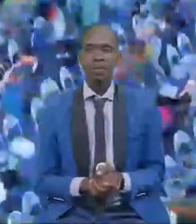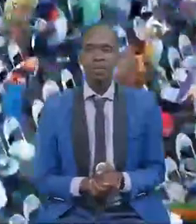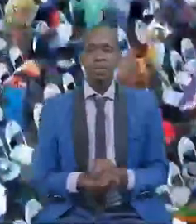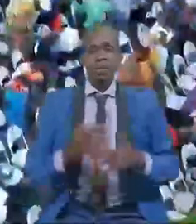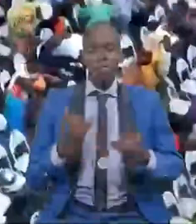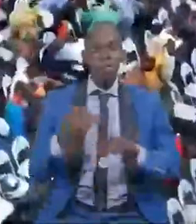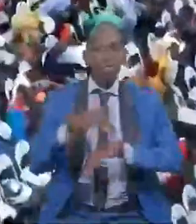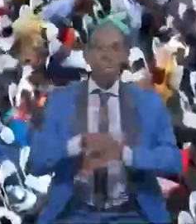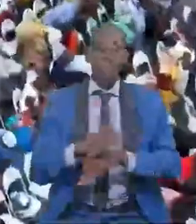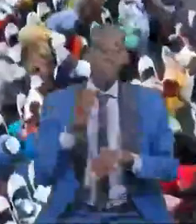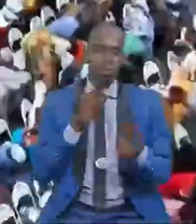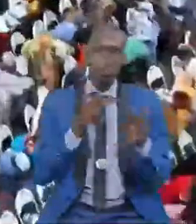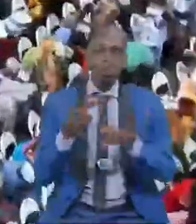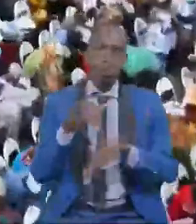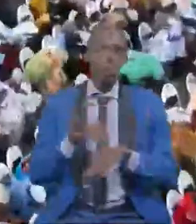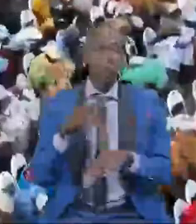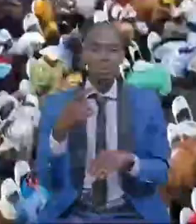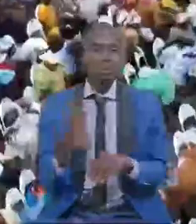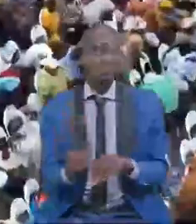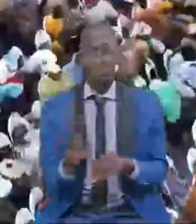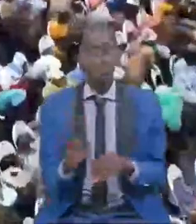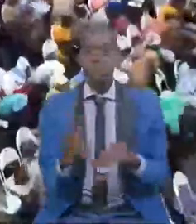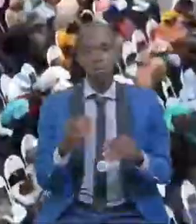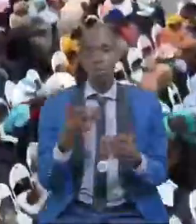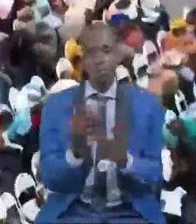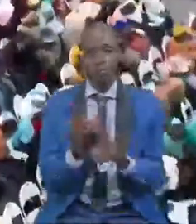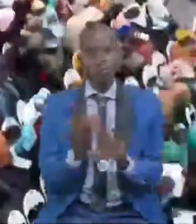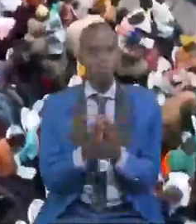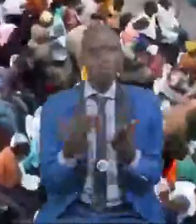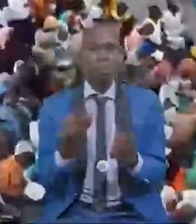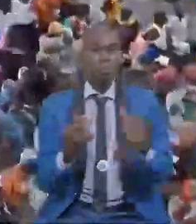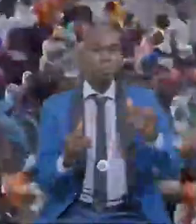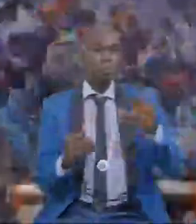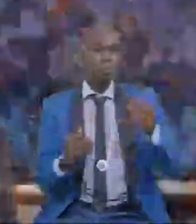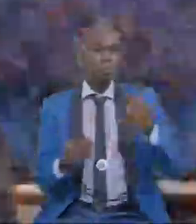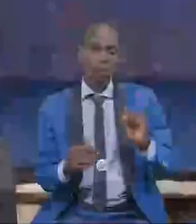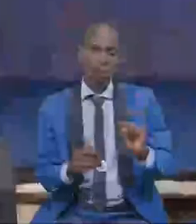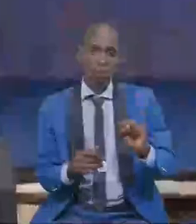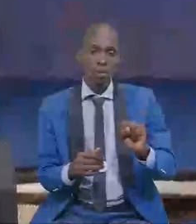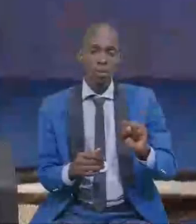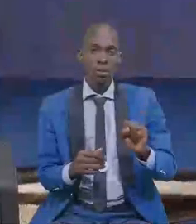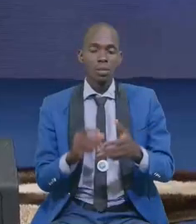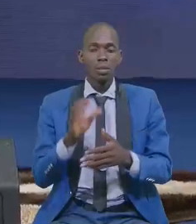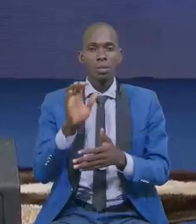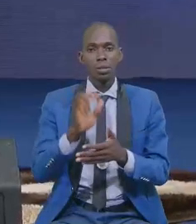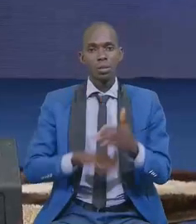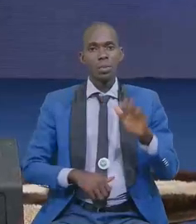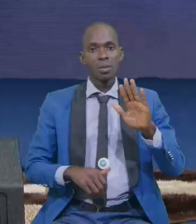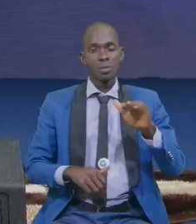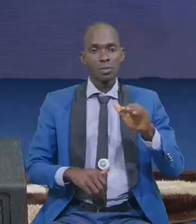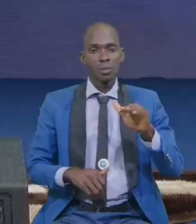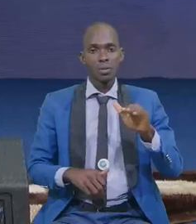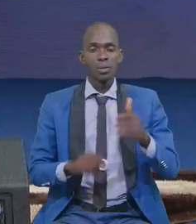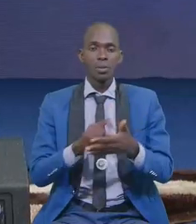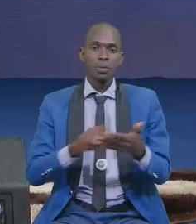Ce soir, nous considérons les actes des apôtres. Et je vous lis dans le chapitre 15,